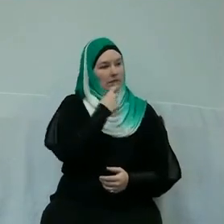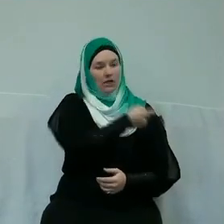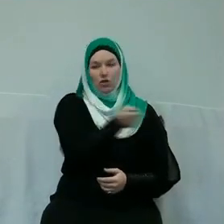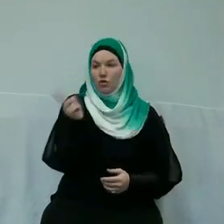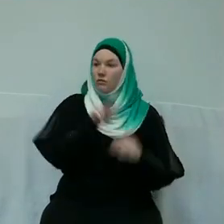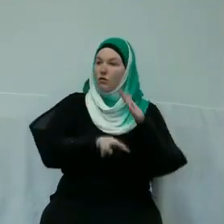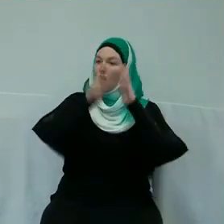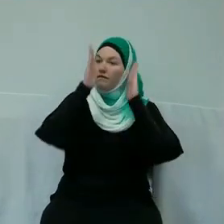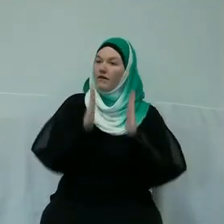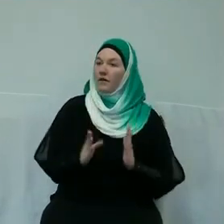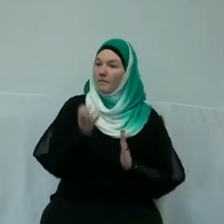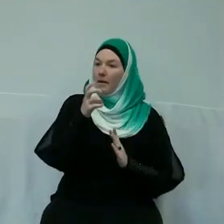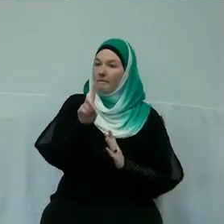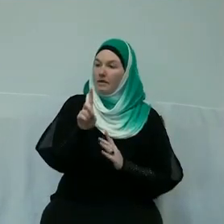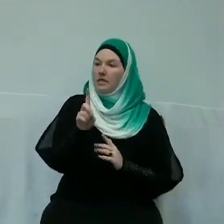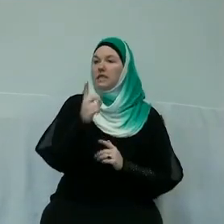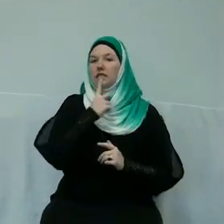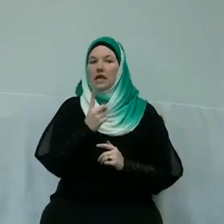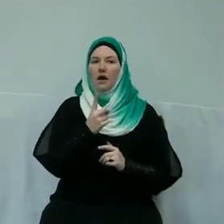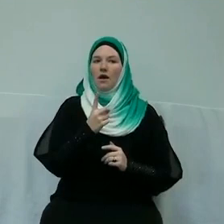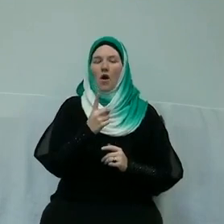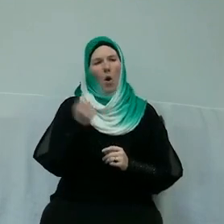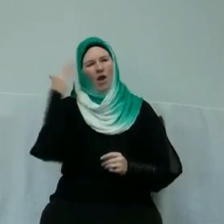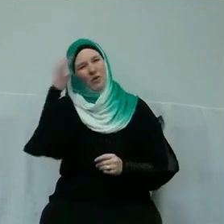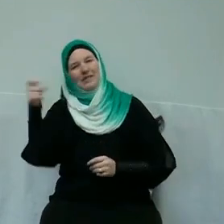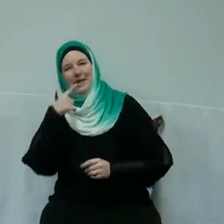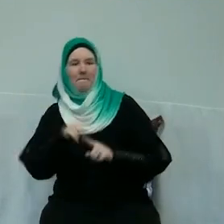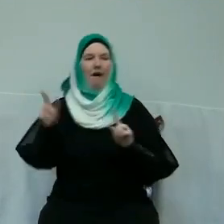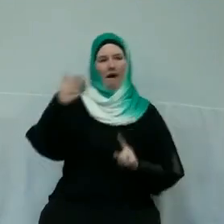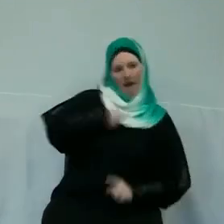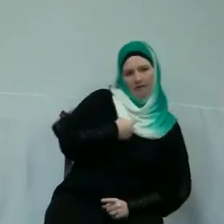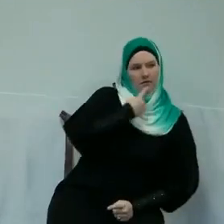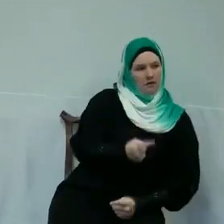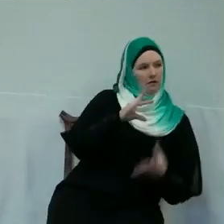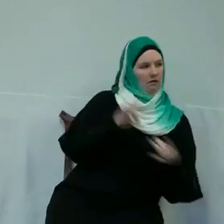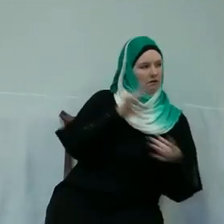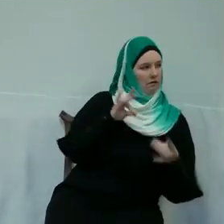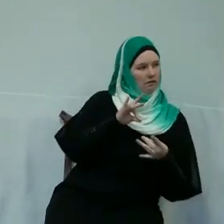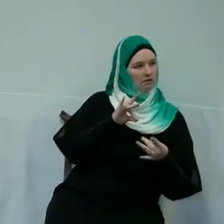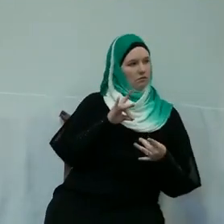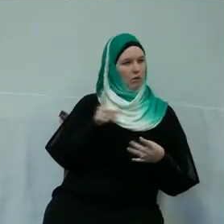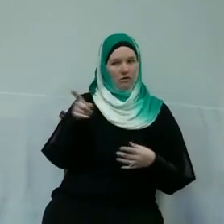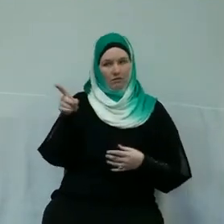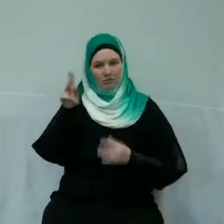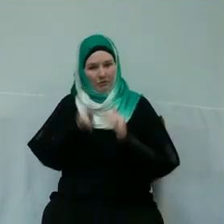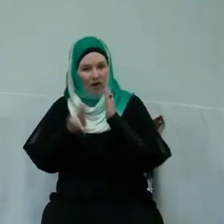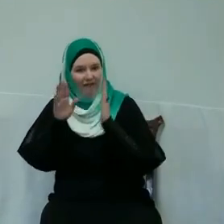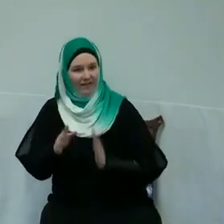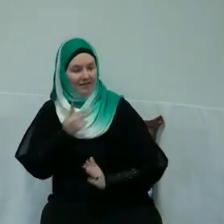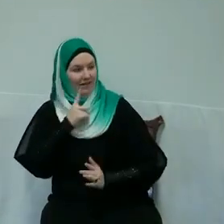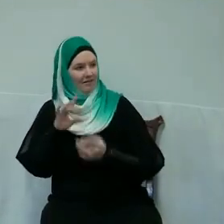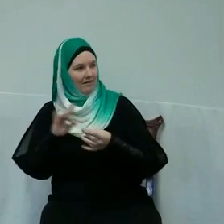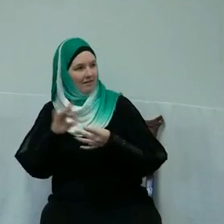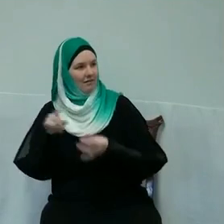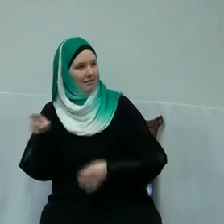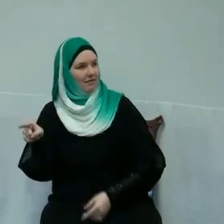sallallahu alaihi wasallam says so and so. You say, but I say so and so. That is تقديم بين يدي الله ورسوله. That is